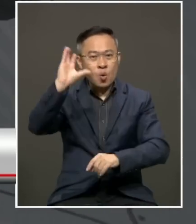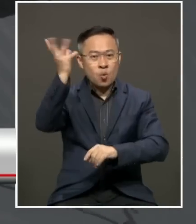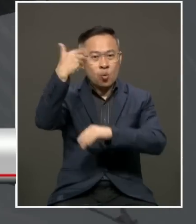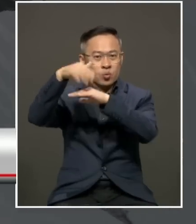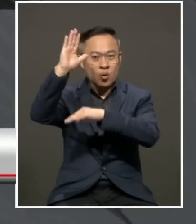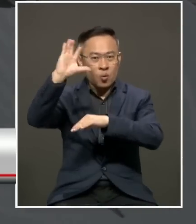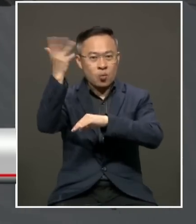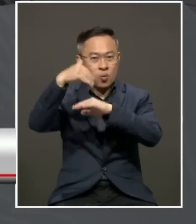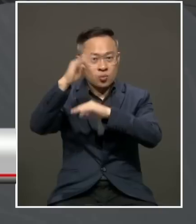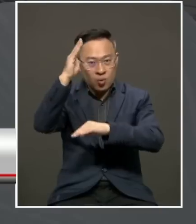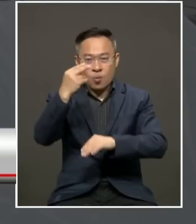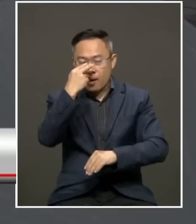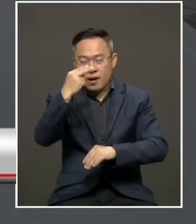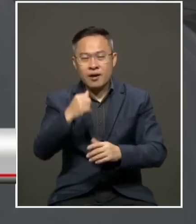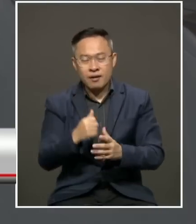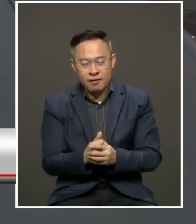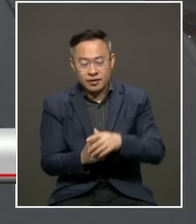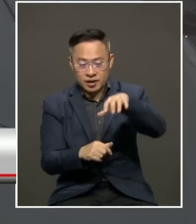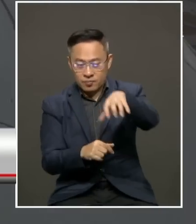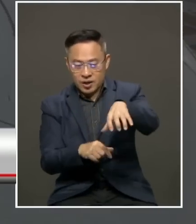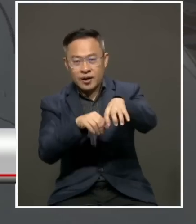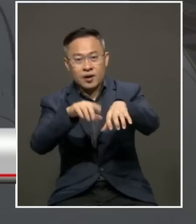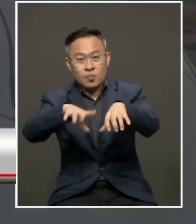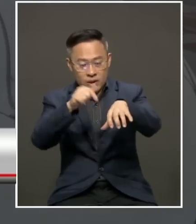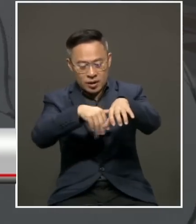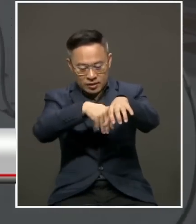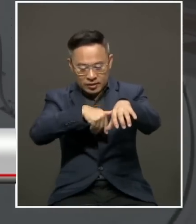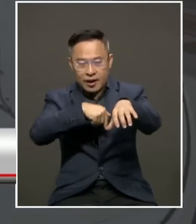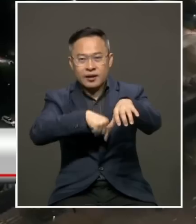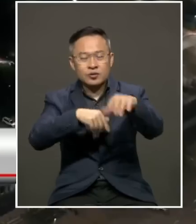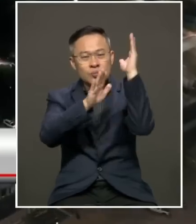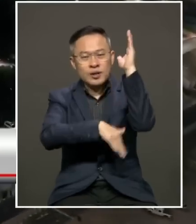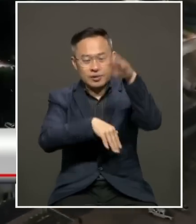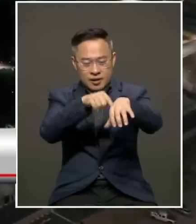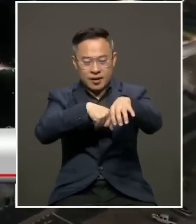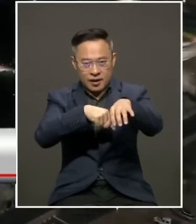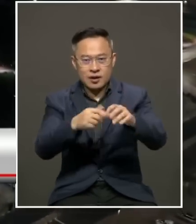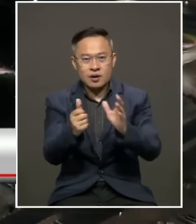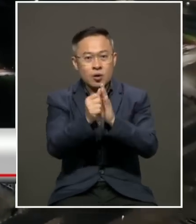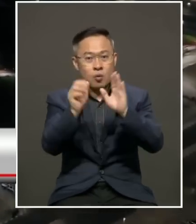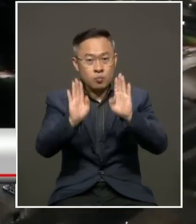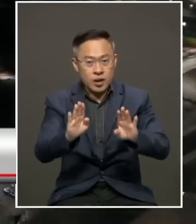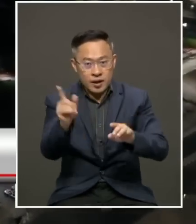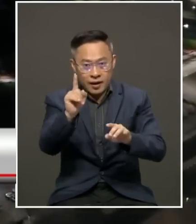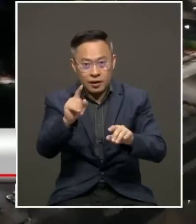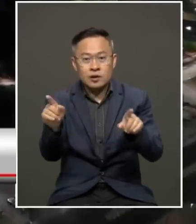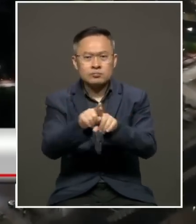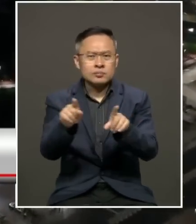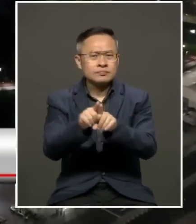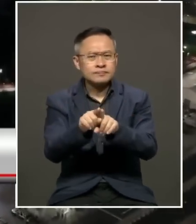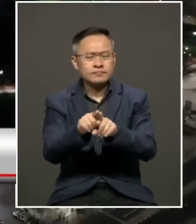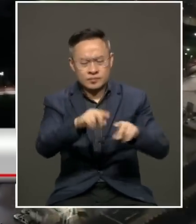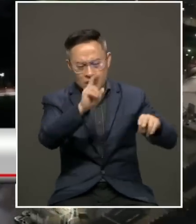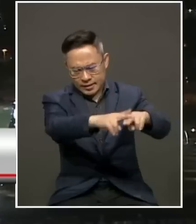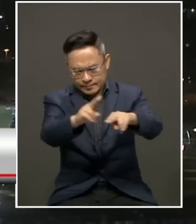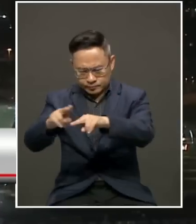ของอาวาการนะคะมีความจุ 4หมื่นที่นั่งการออกแบบของสนามอันนี้นะคุณเค้าสะท้อนให้